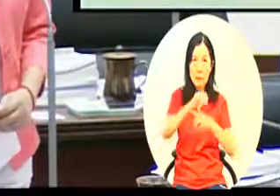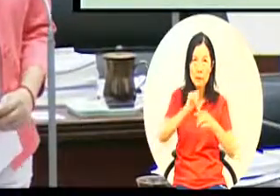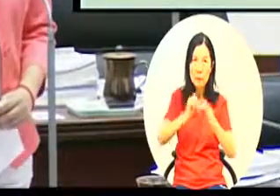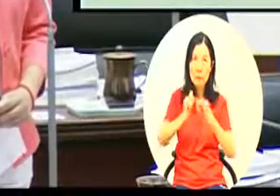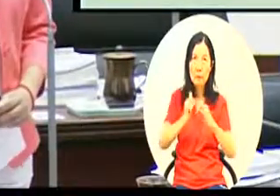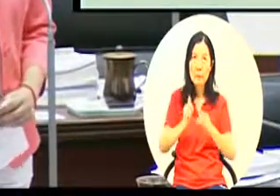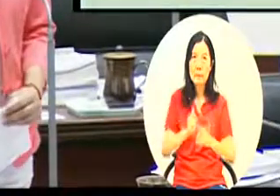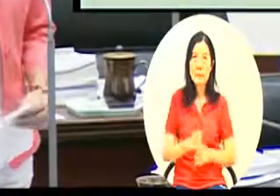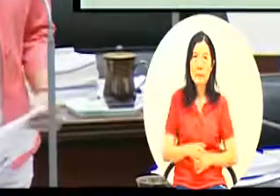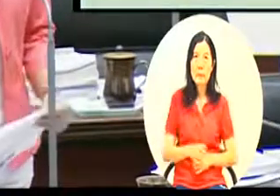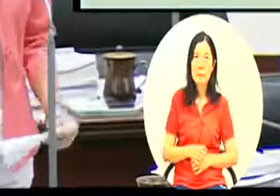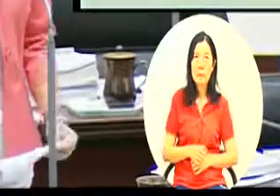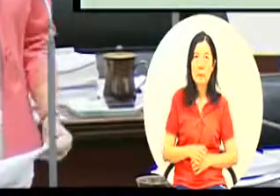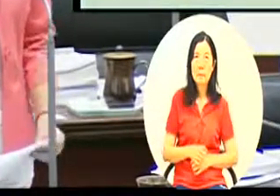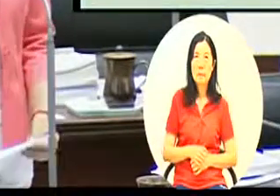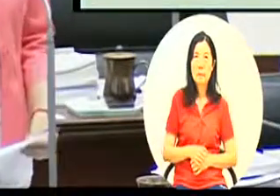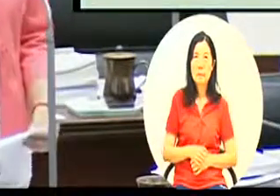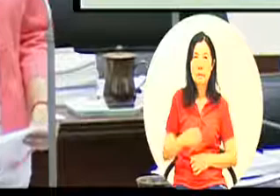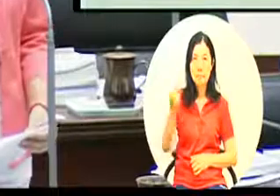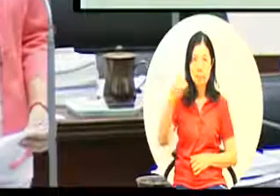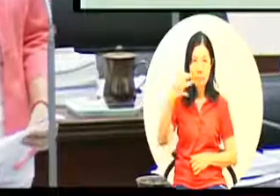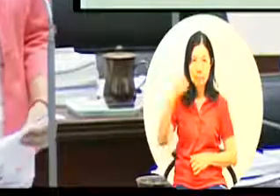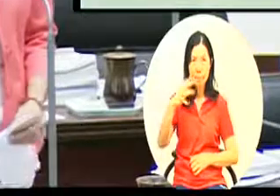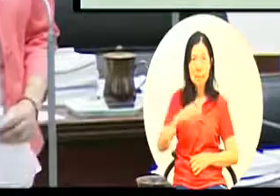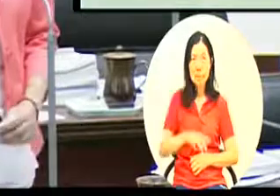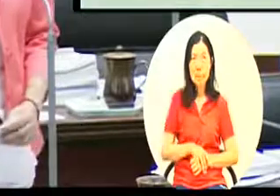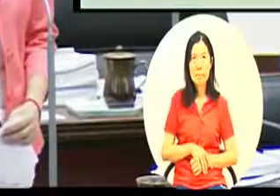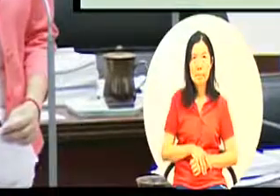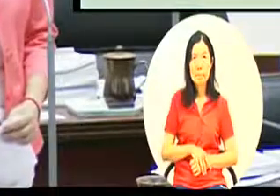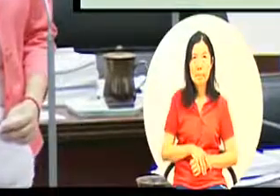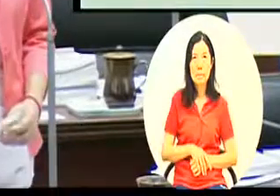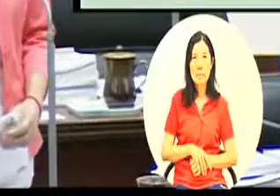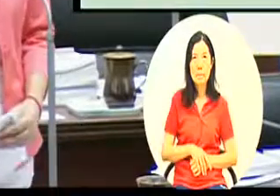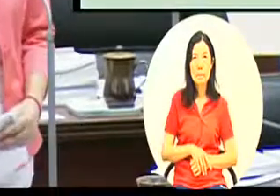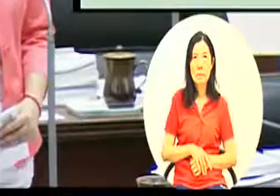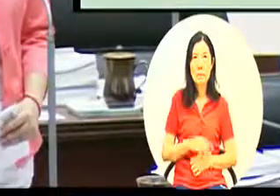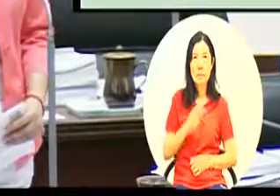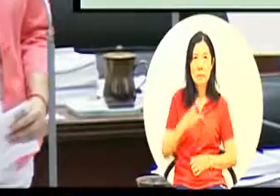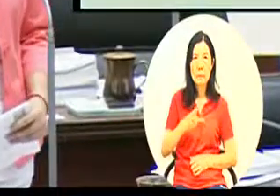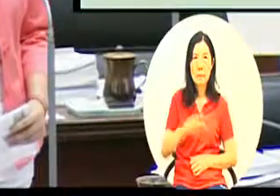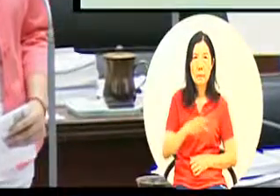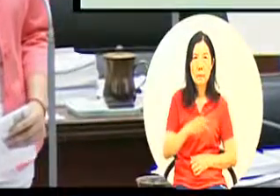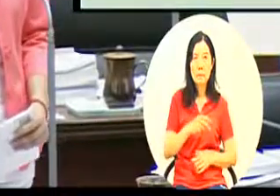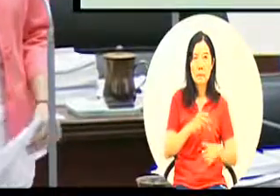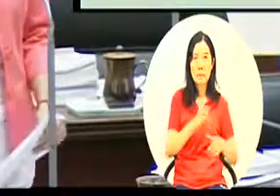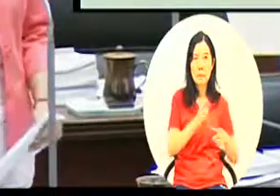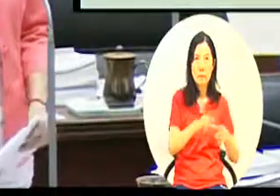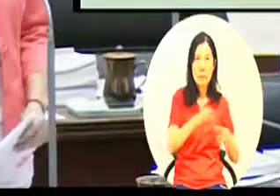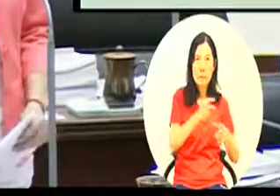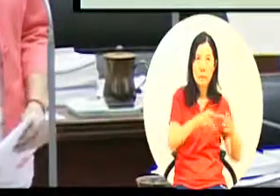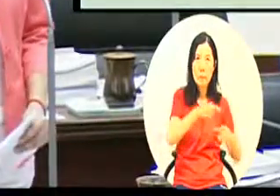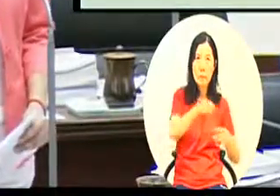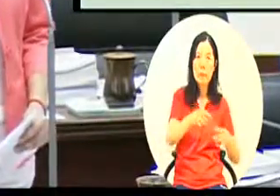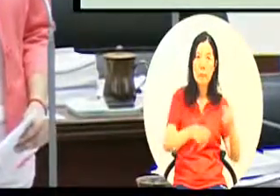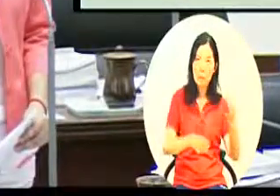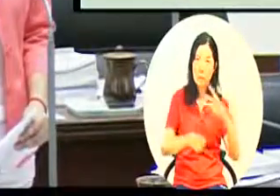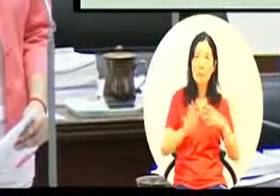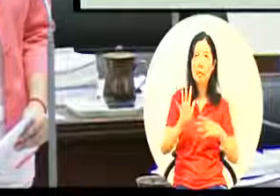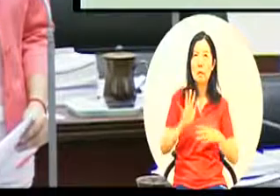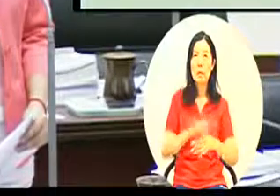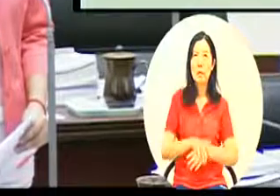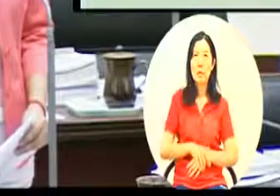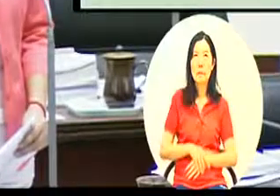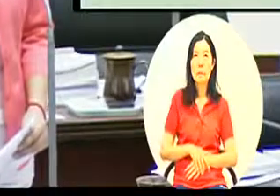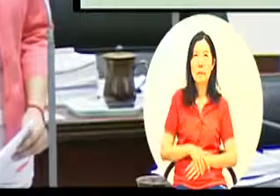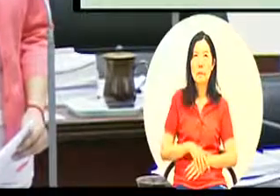个。陈情哈，农民的陈情也有，还有我们业者的陈情也有哈。那